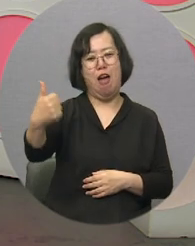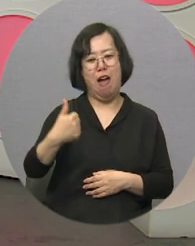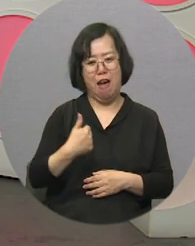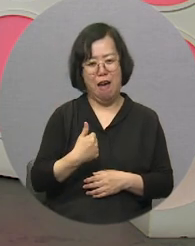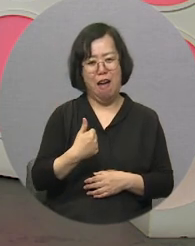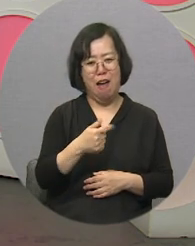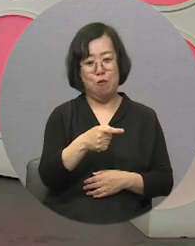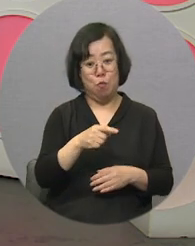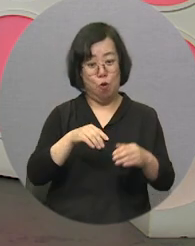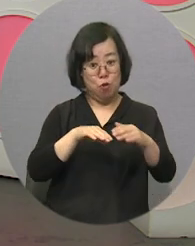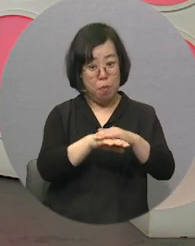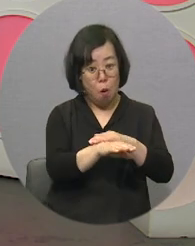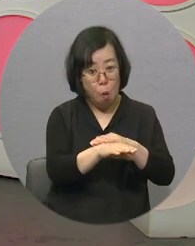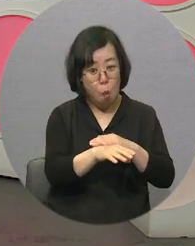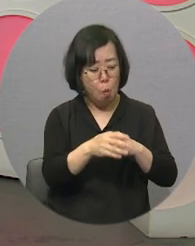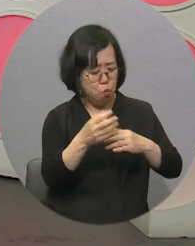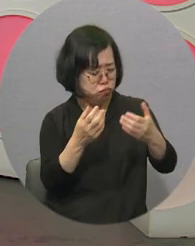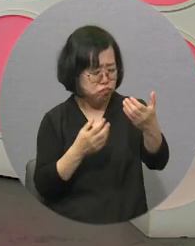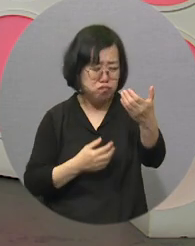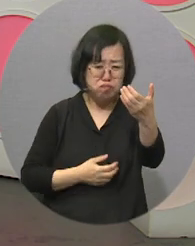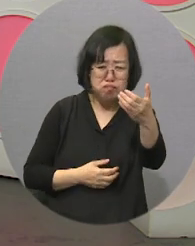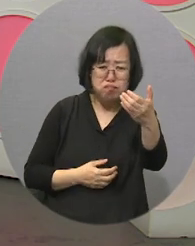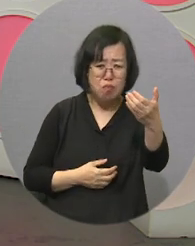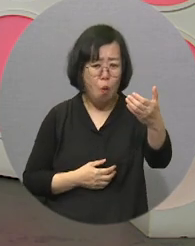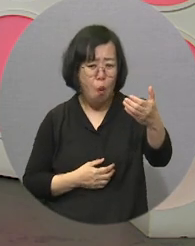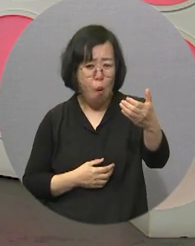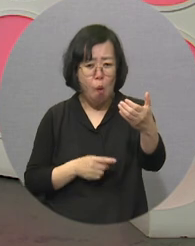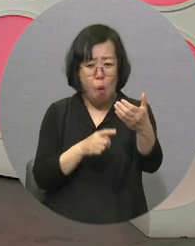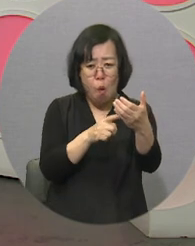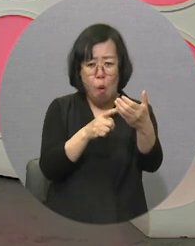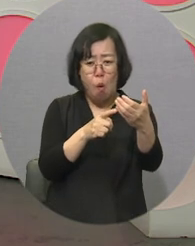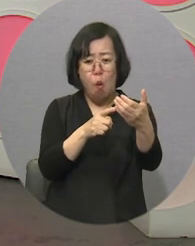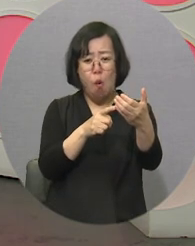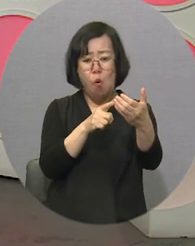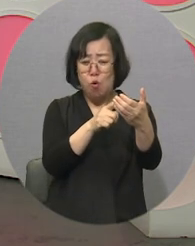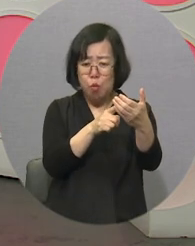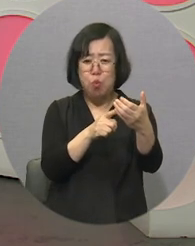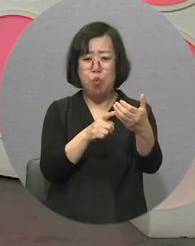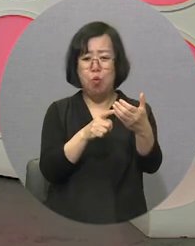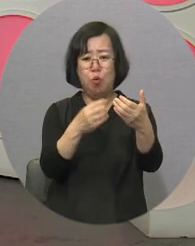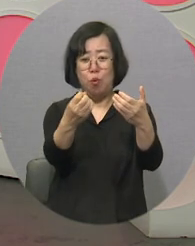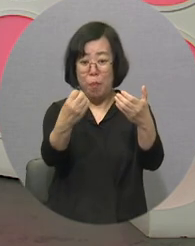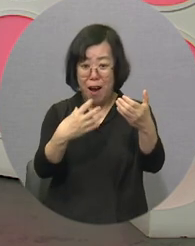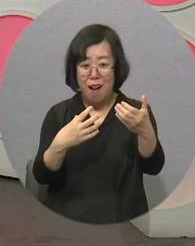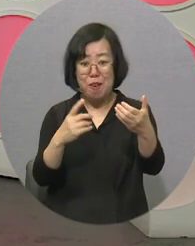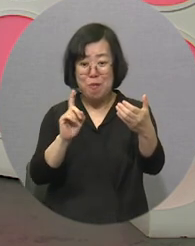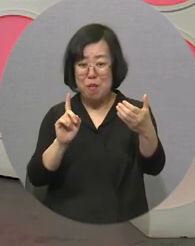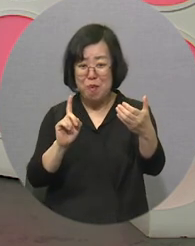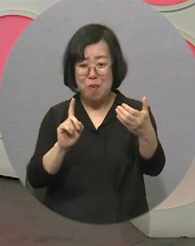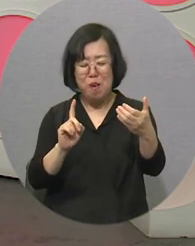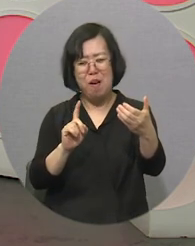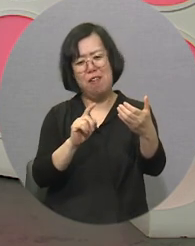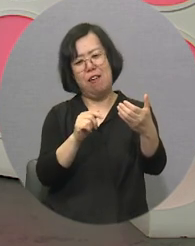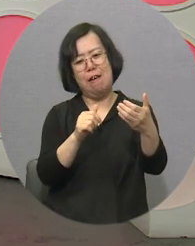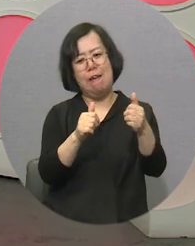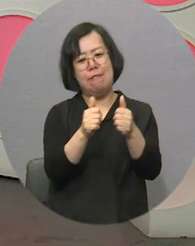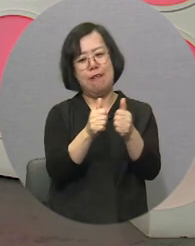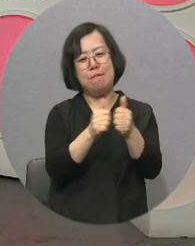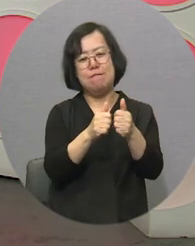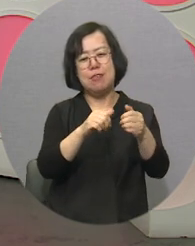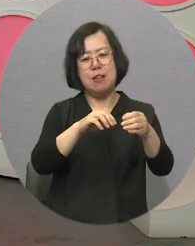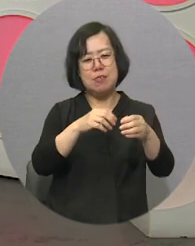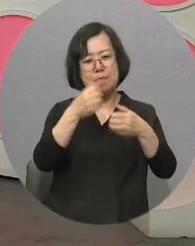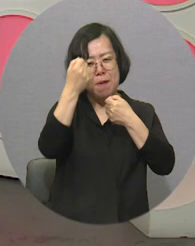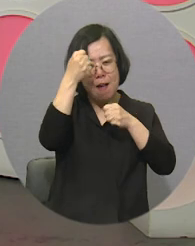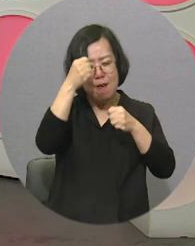외할아버지께서는요 그 구두를 들고 요리조리 살피면서 저에게 말씀하셨는데요. 야, 남자 구두는